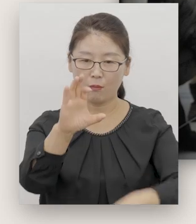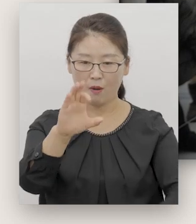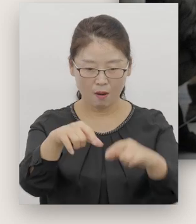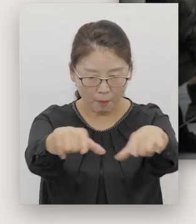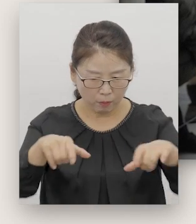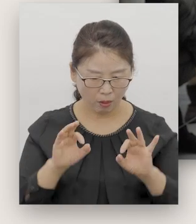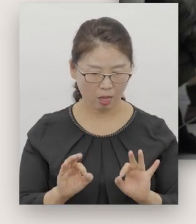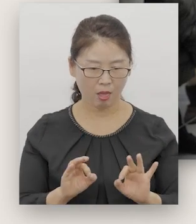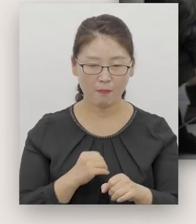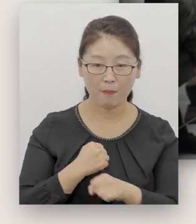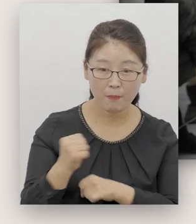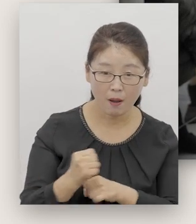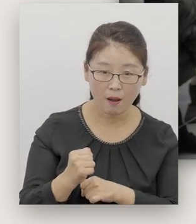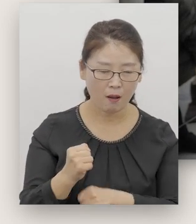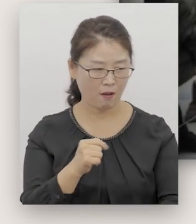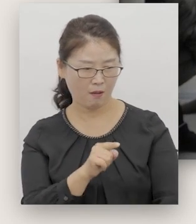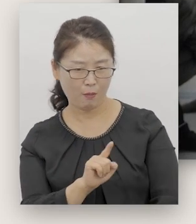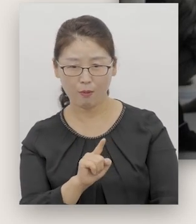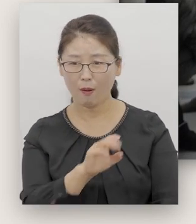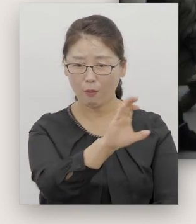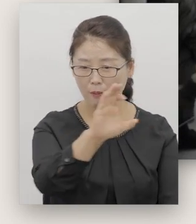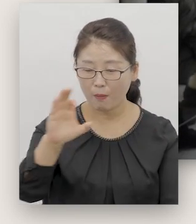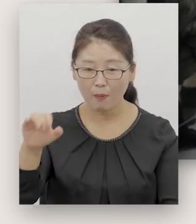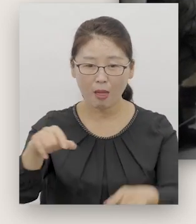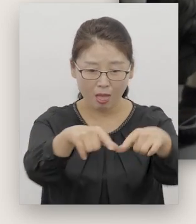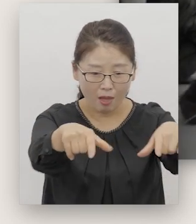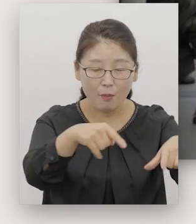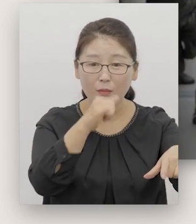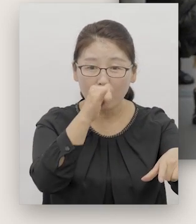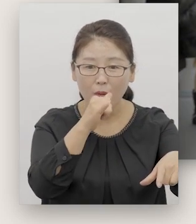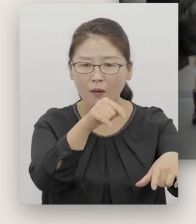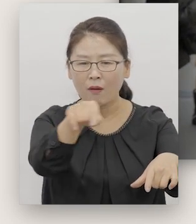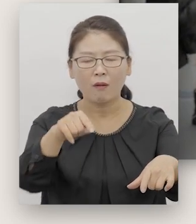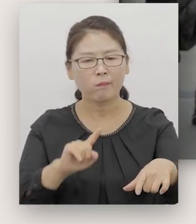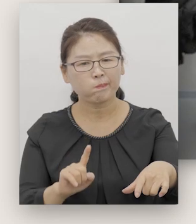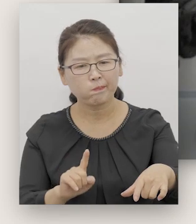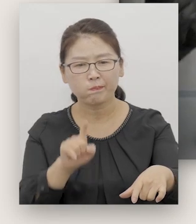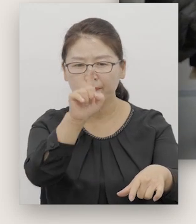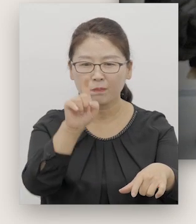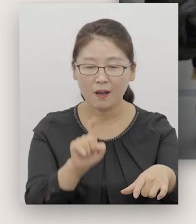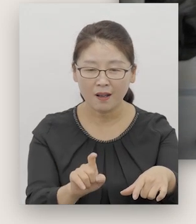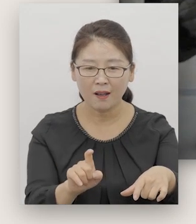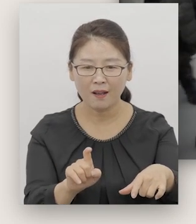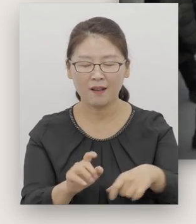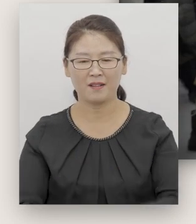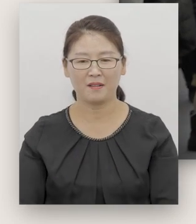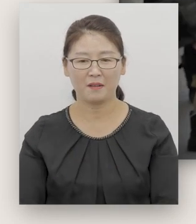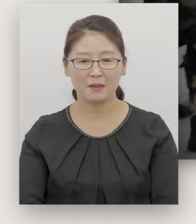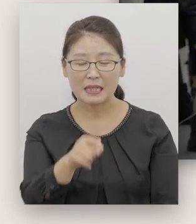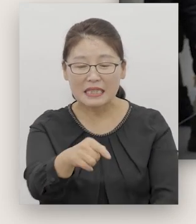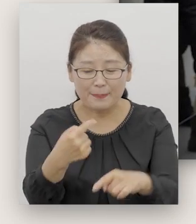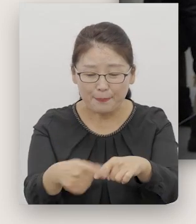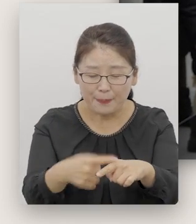그냥 그때 가면 어느 화장실이나 볼수 있는 그런 변기였기 때문인 거죠. 그래서 그들 사이에서 굉장히